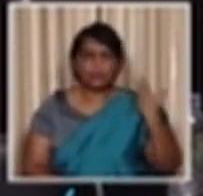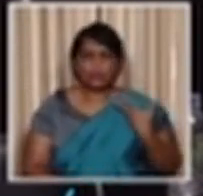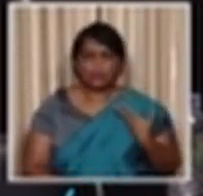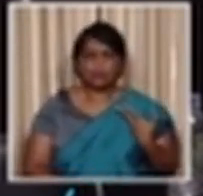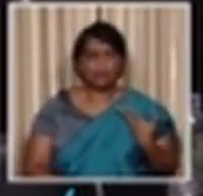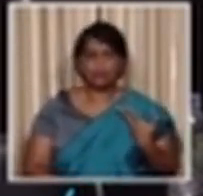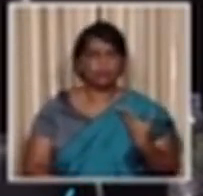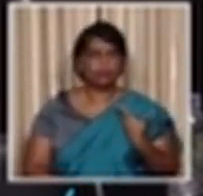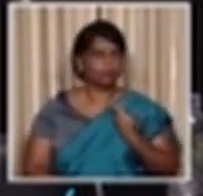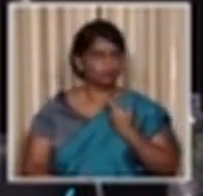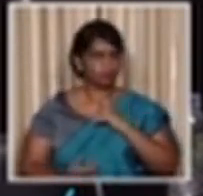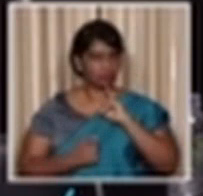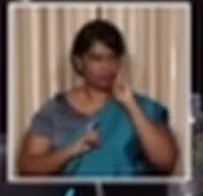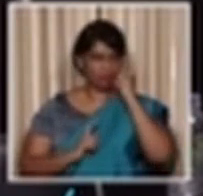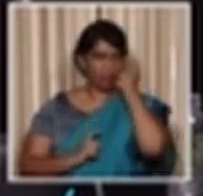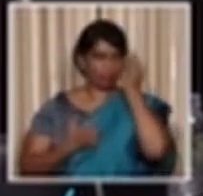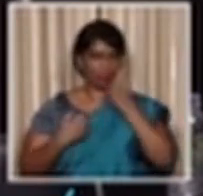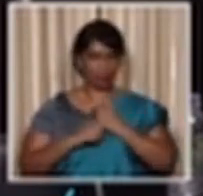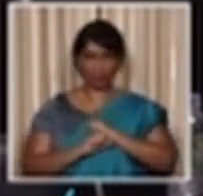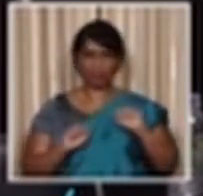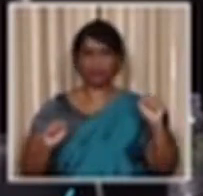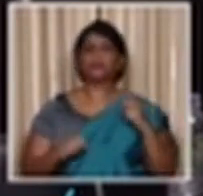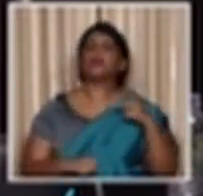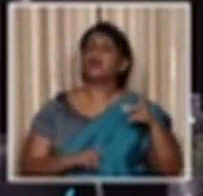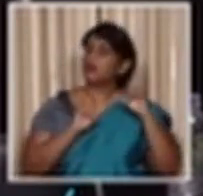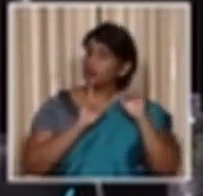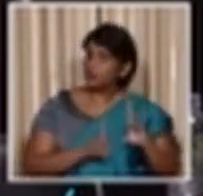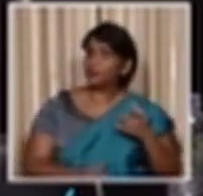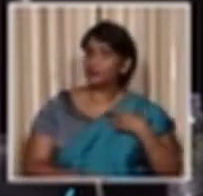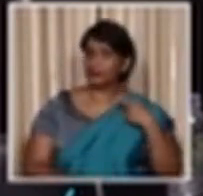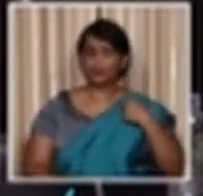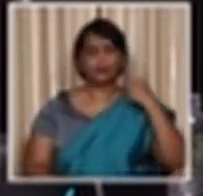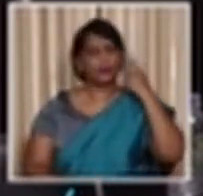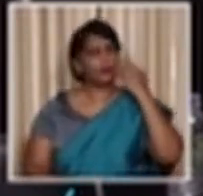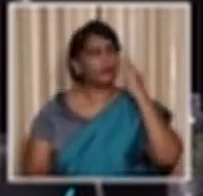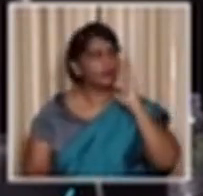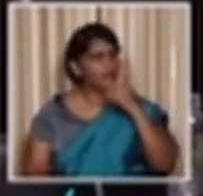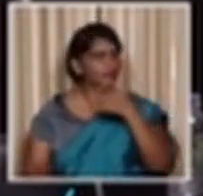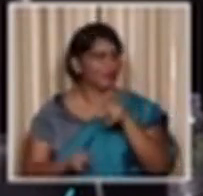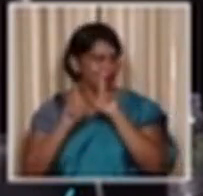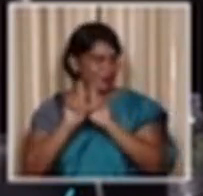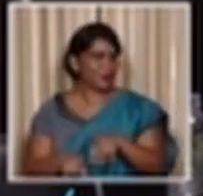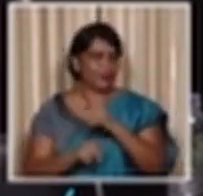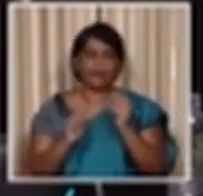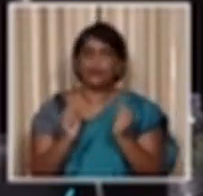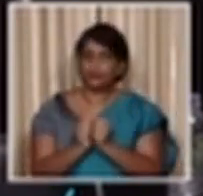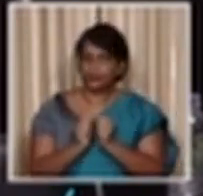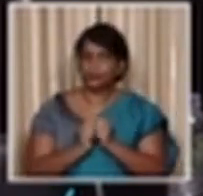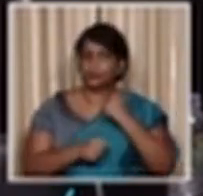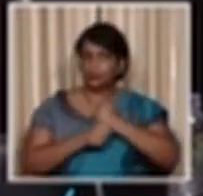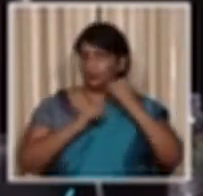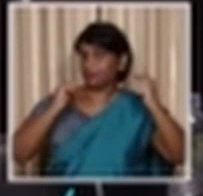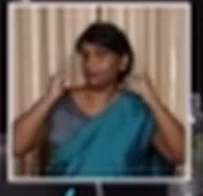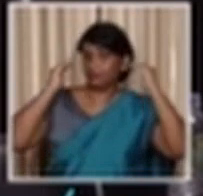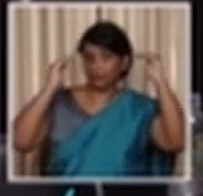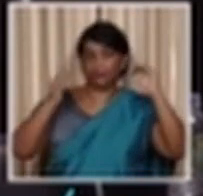නැහැ ඒගොල්ලන් එහෙම අදහසක් නැහැයි කියලා. ඉතින් මම හිතනවා මේ සාමාන්‍ය ඔයගේ වැඩක් කරනකොට සාමාන්‍ය